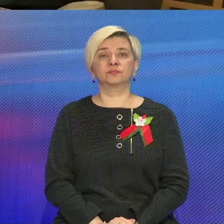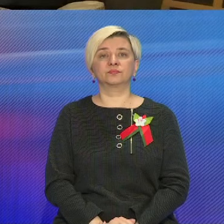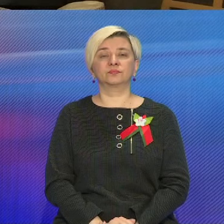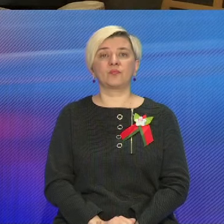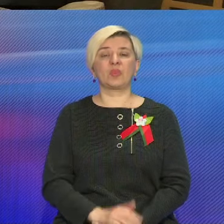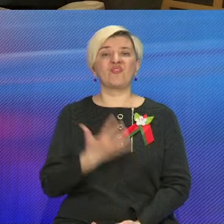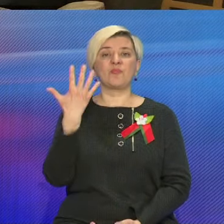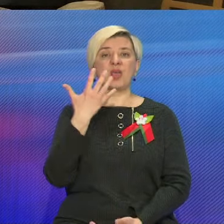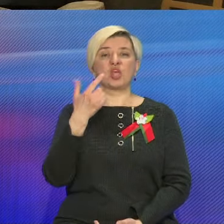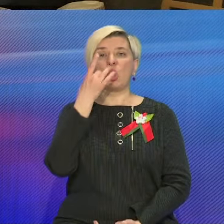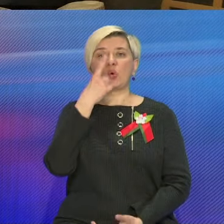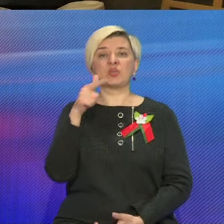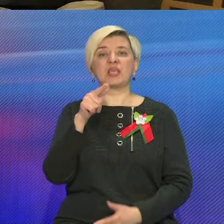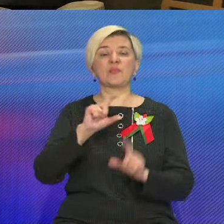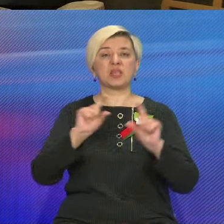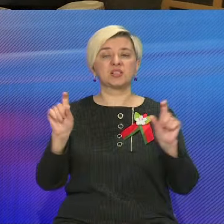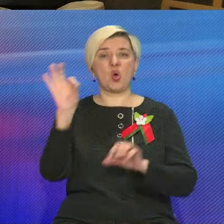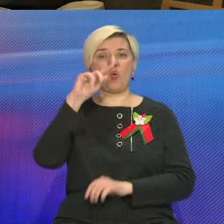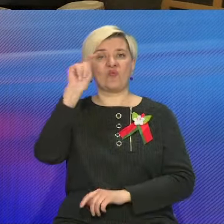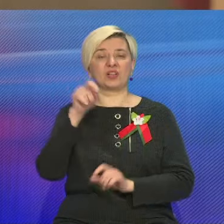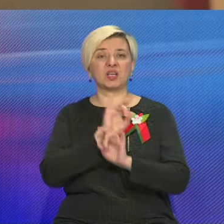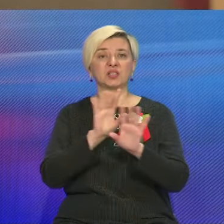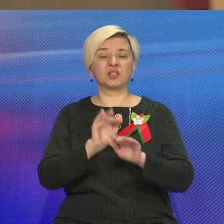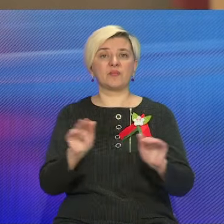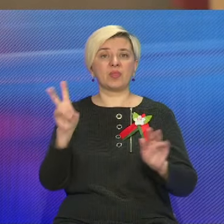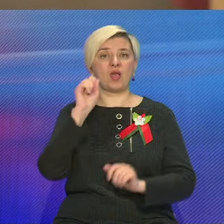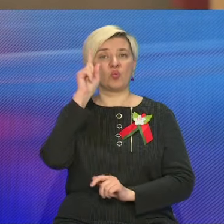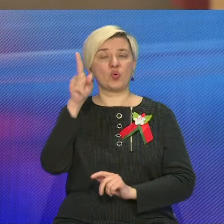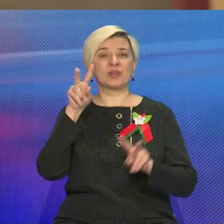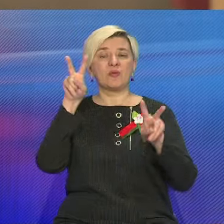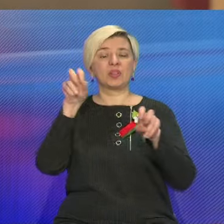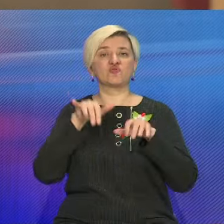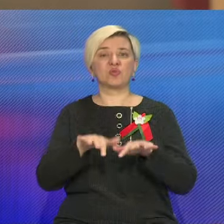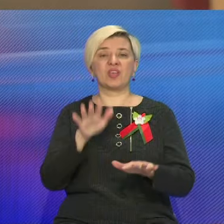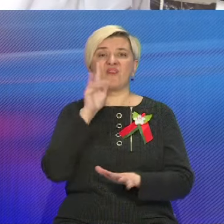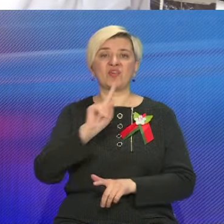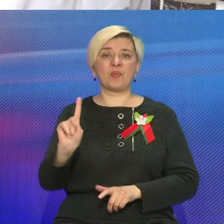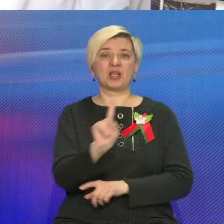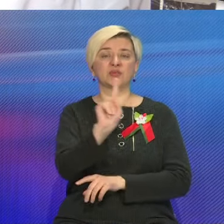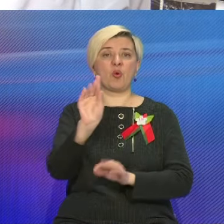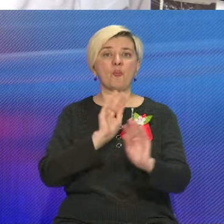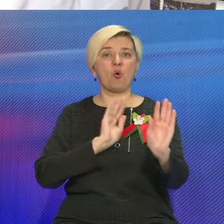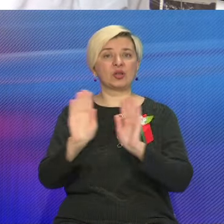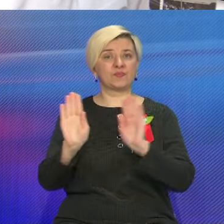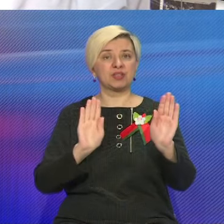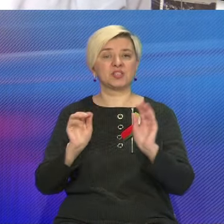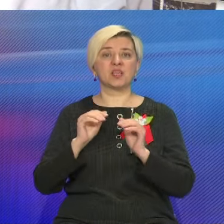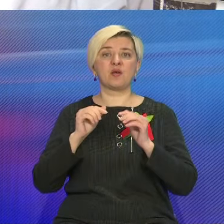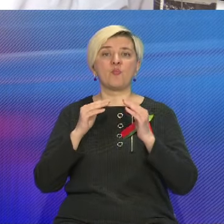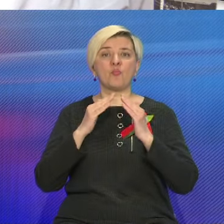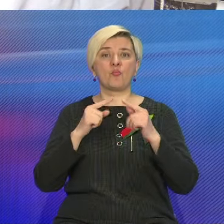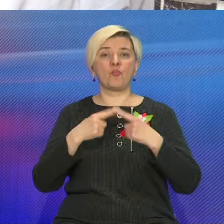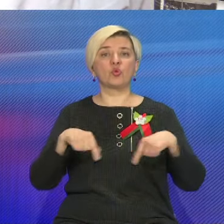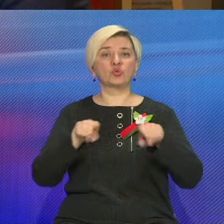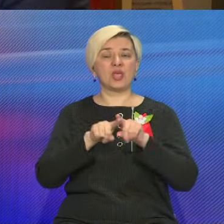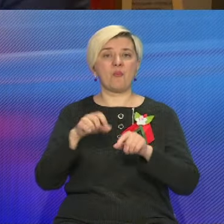У 5-й Гродзенскай гімназіі пра вайну расказваюць дзецям на уроках, тэматычных мерапрыемствах і ў час экскурсій па экспазіцыях музея баявой славы. Яшчэ